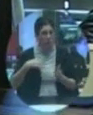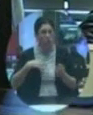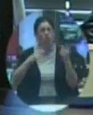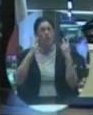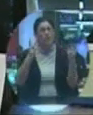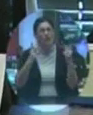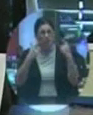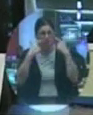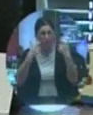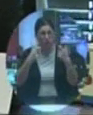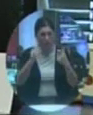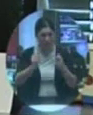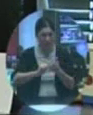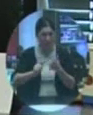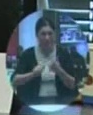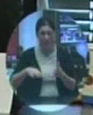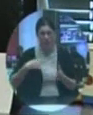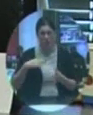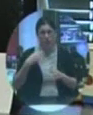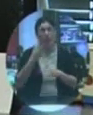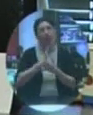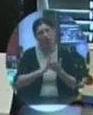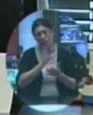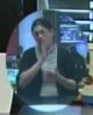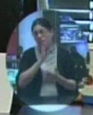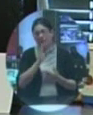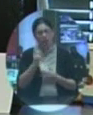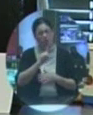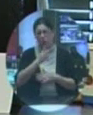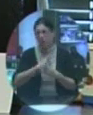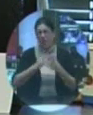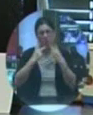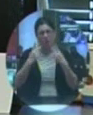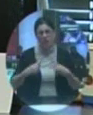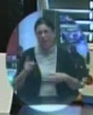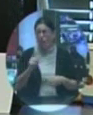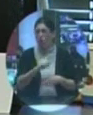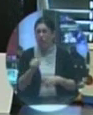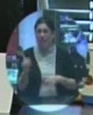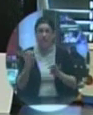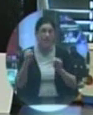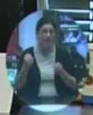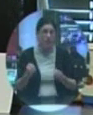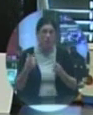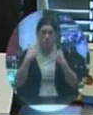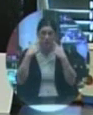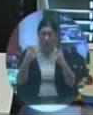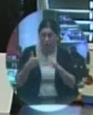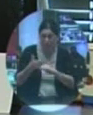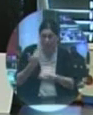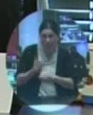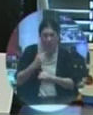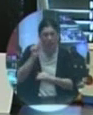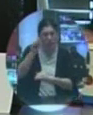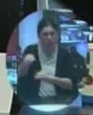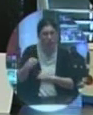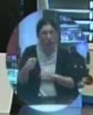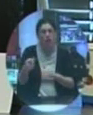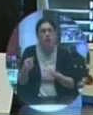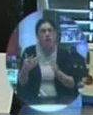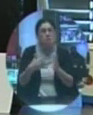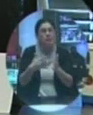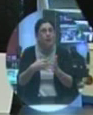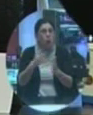הפיקוח שלו, הם חלק מהבעיה, הם לא חלק מהפתרון. אם מפקחים לפני שהולכים לעשות ביקורת בבית אבות מרים